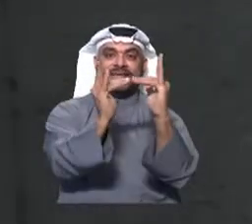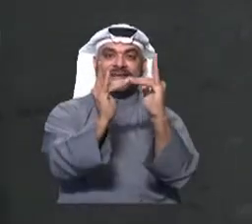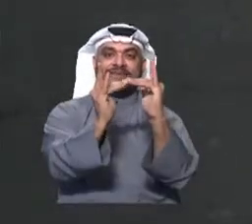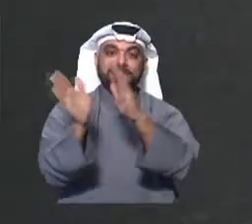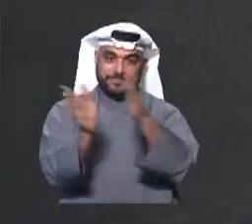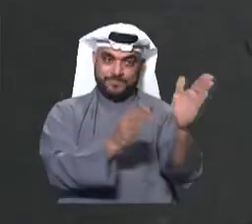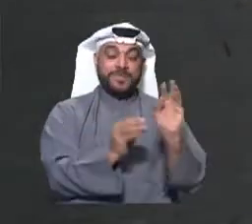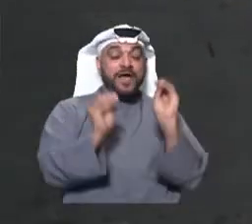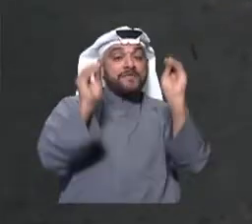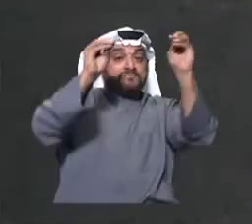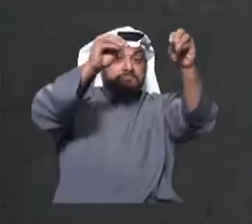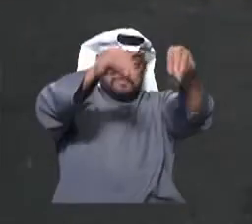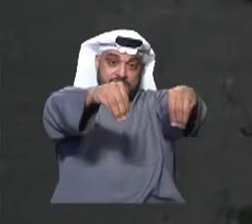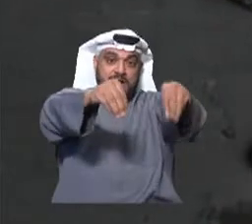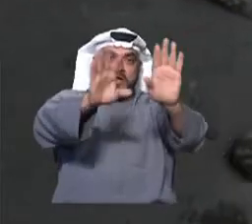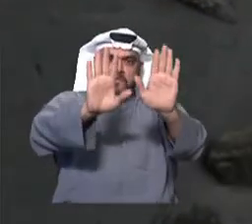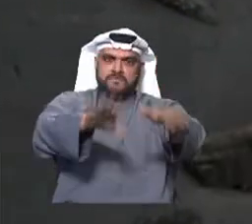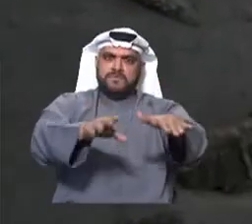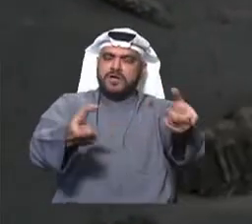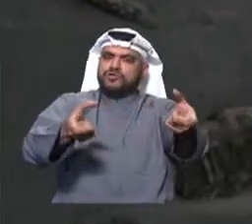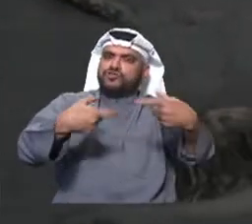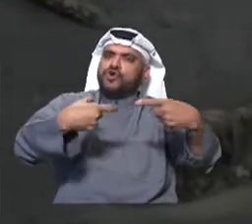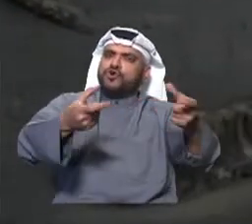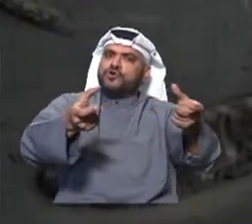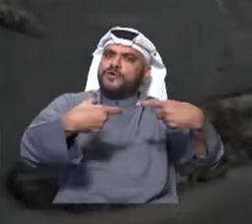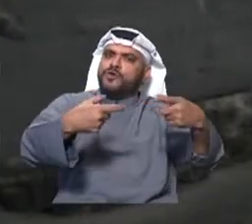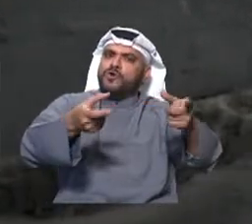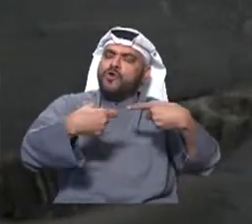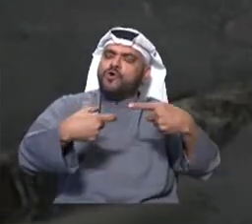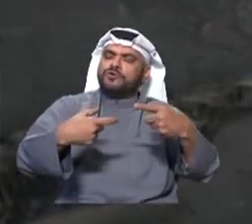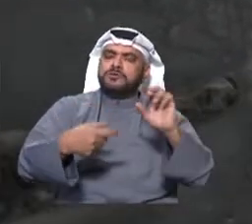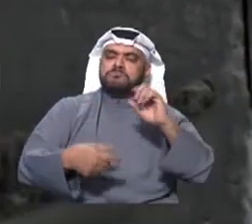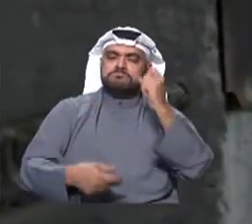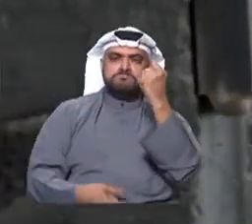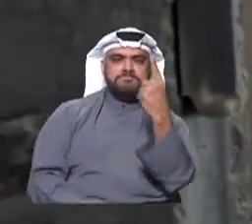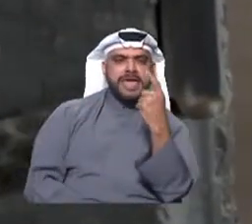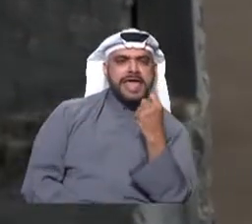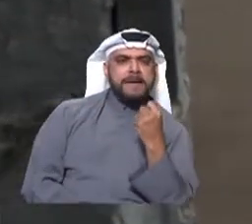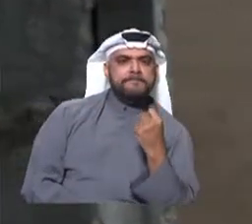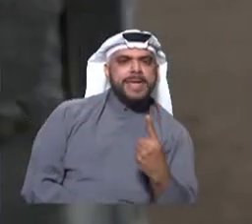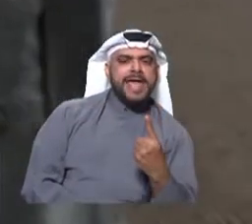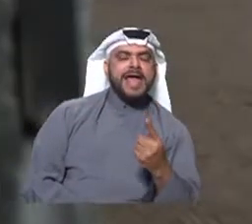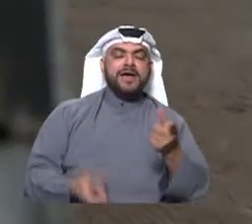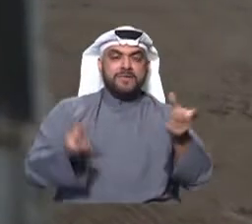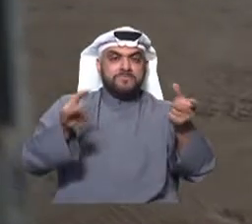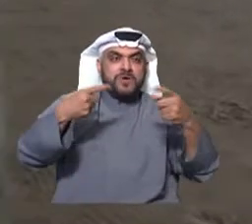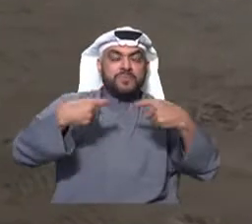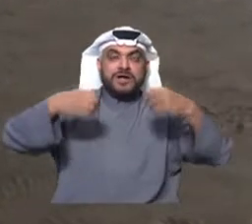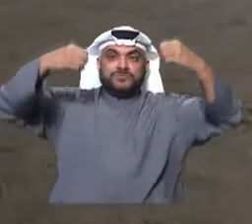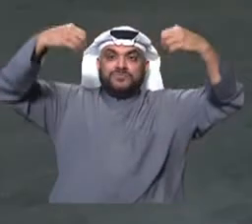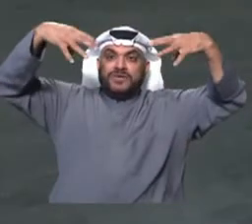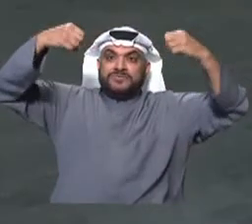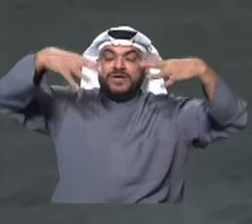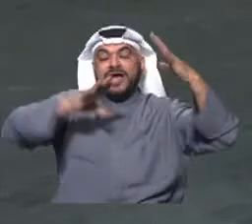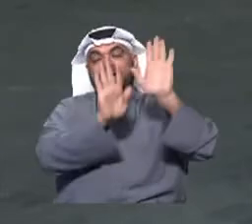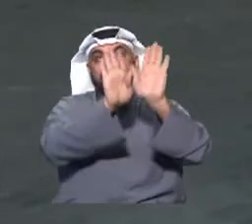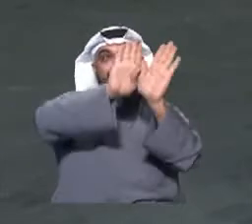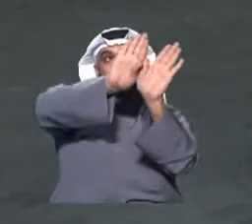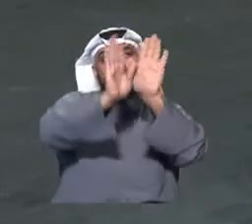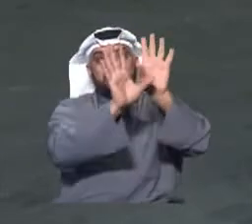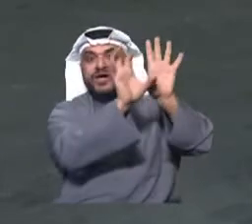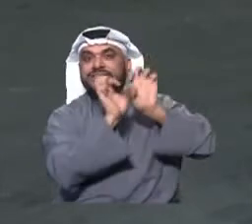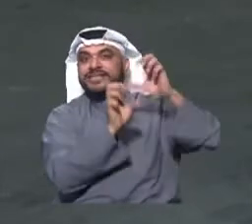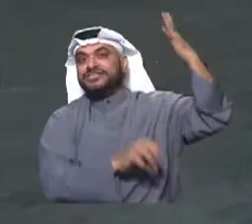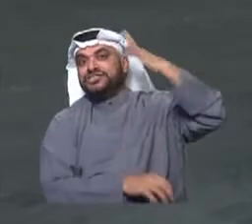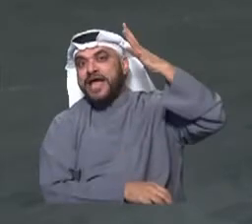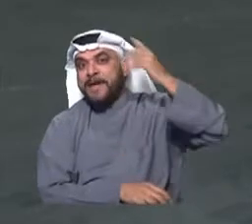المستشفى بأحدث أنواع النظم والتكنولوجيا المتقدمة، منها عندنا النيوماتيك سيستم والسولر سيستم، وأيضا